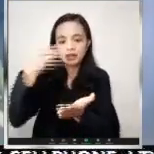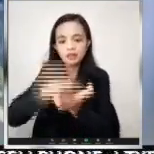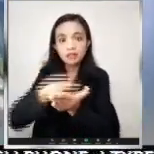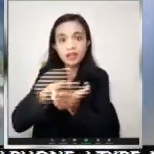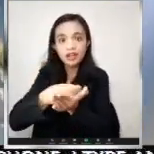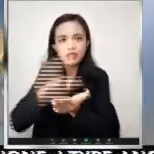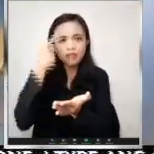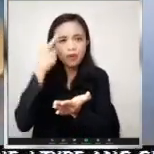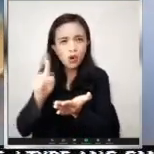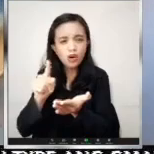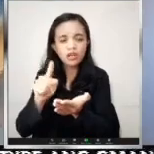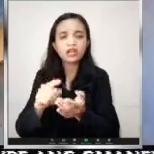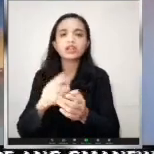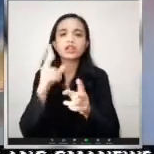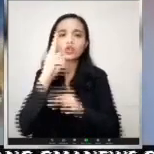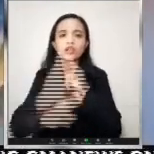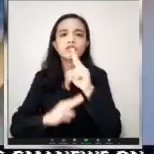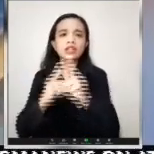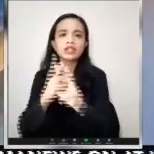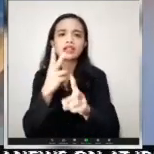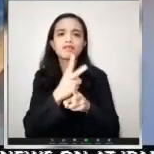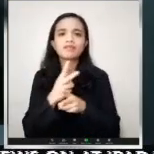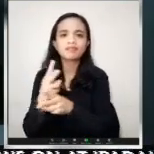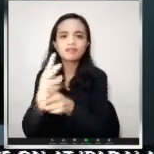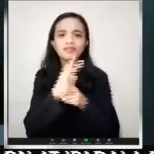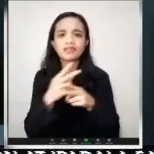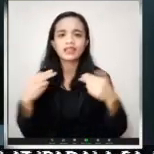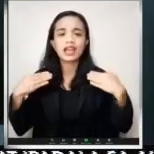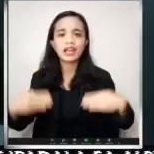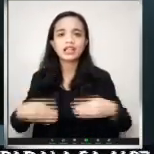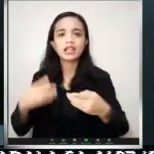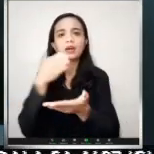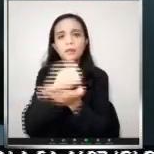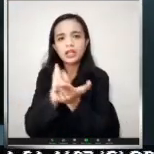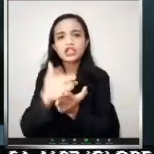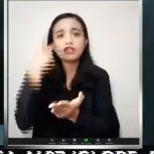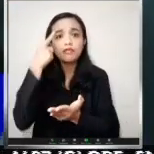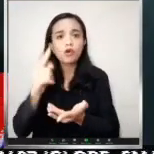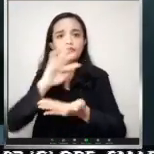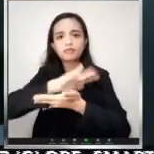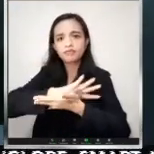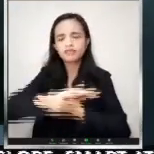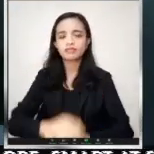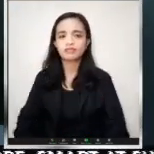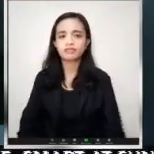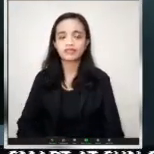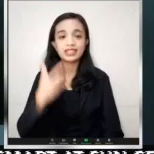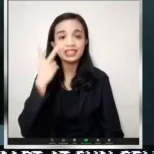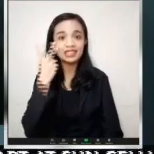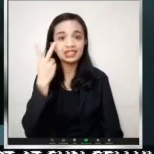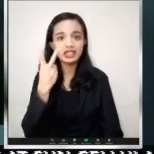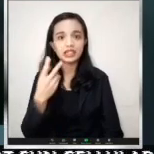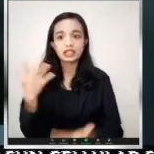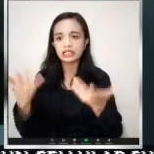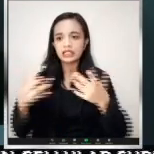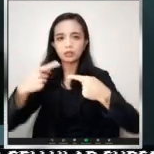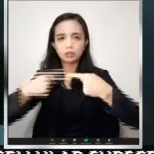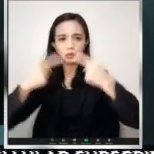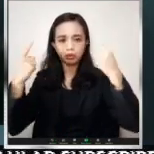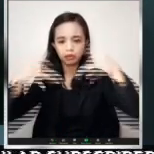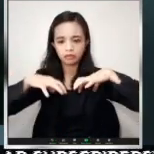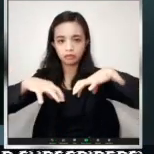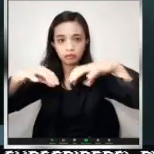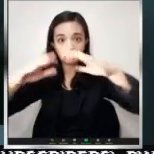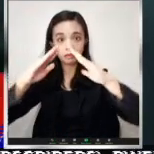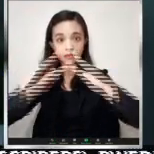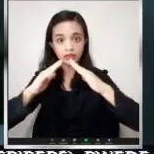universal healthcare at pondo laban sa COVID-19. Ito yung mga bahay na nasa subdivision kung saan doon nila